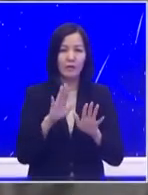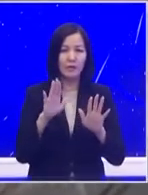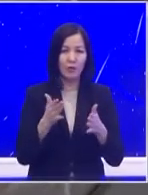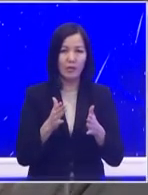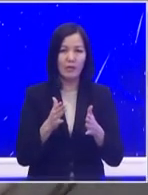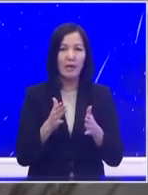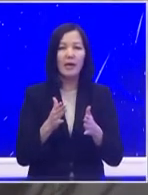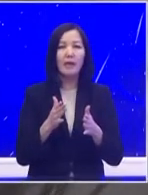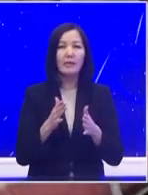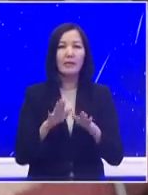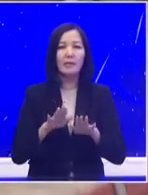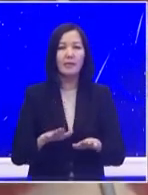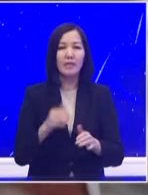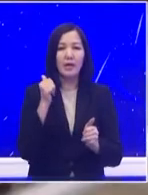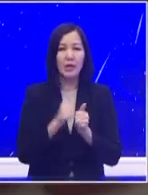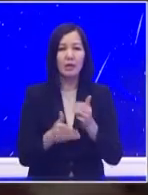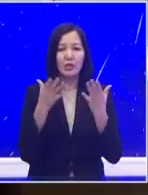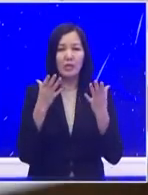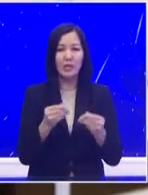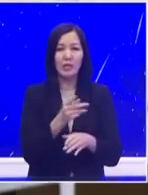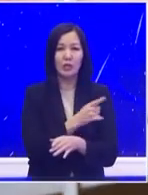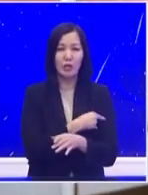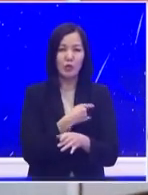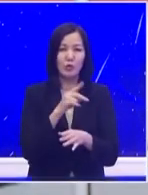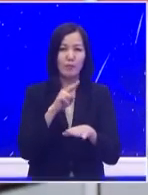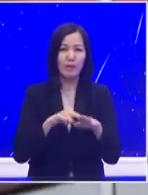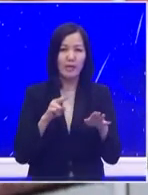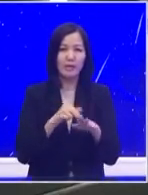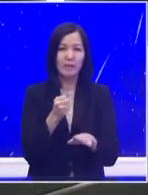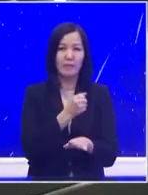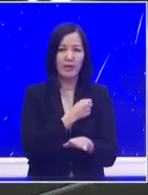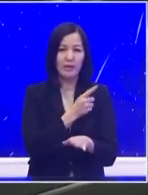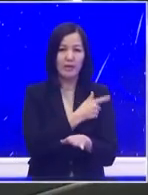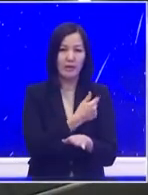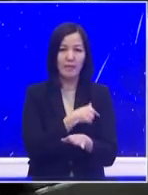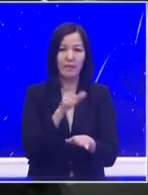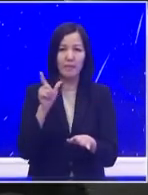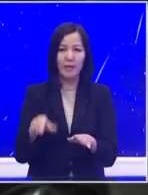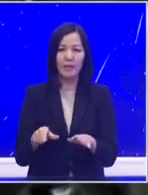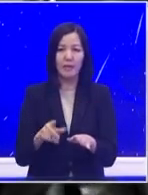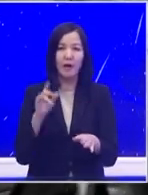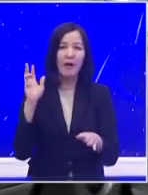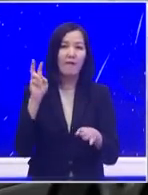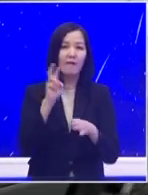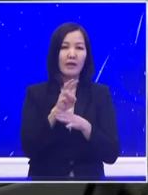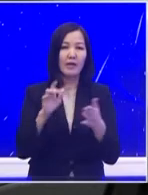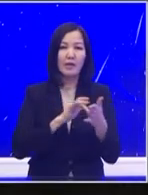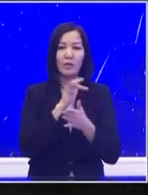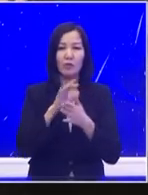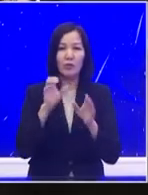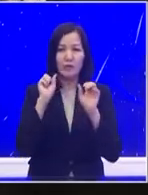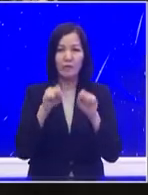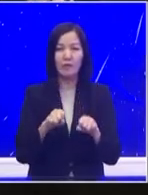непредвиденной ситуации. На местах ежедневно будут дежурить полицейские, военные и медики. Однако выехать из города все же